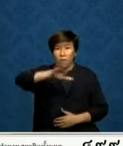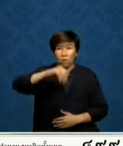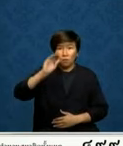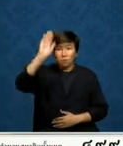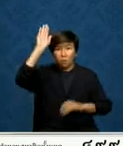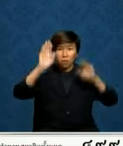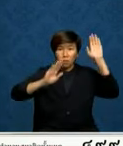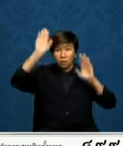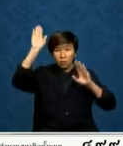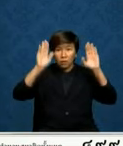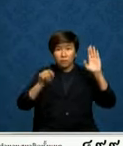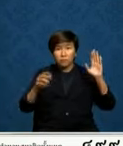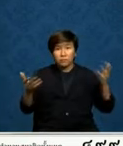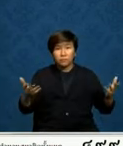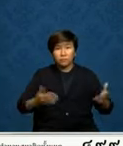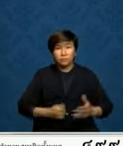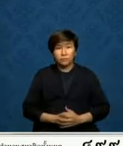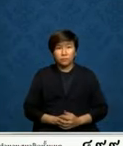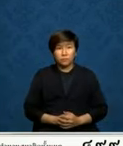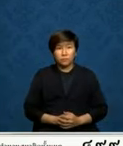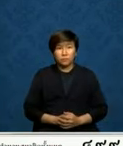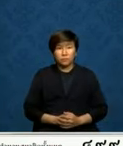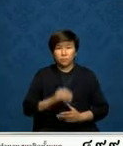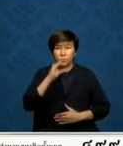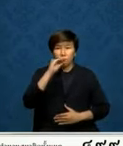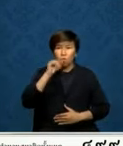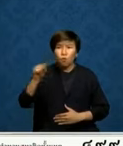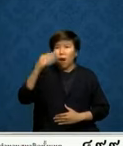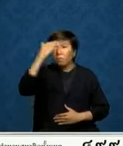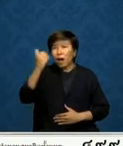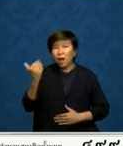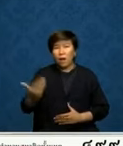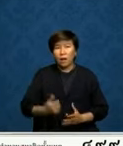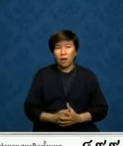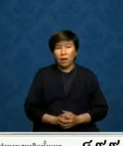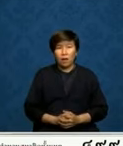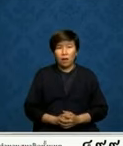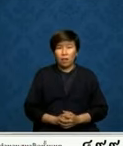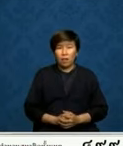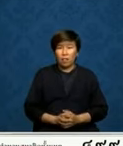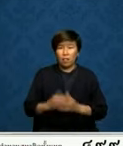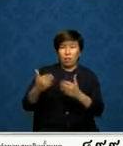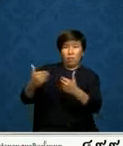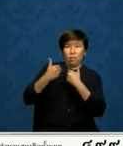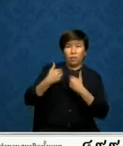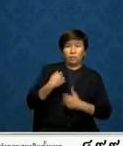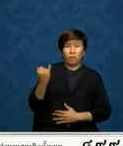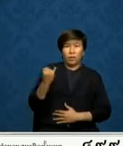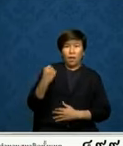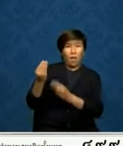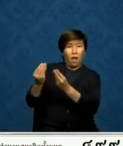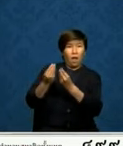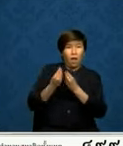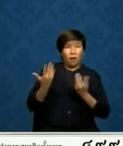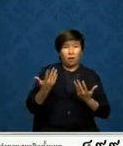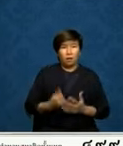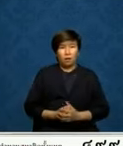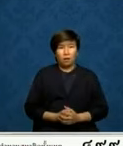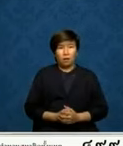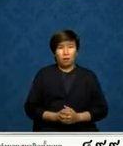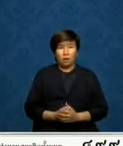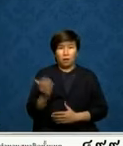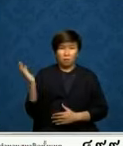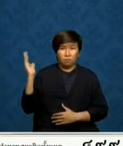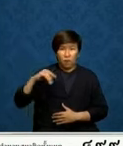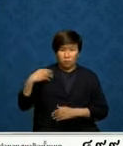องดูก็ได้ครับถ้าจะพูดกันแบบนี้อย่าเอาดีใส่ตัวชั่วใส่คนอื่นครับถ้าอย่างนี้เดี๋ยวผมตามพวกผมเข้ามา